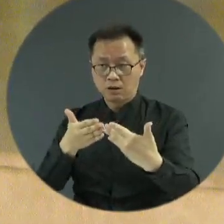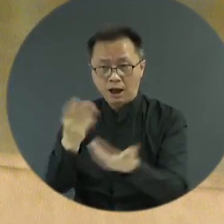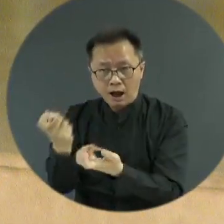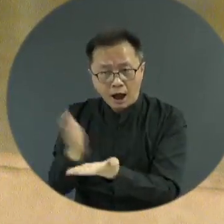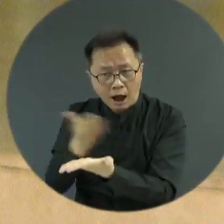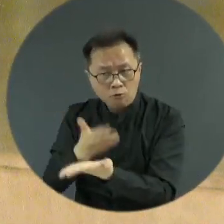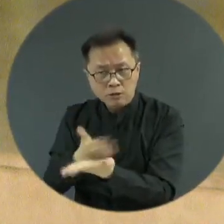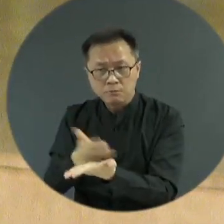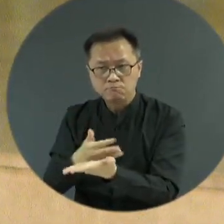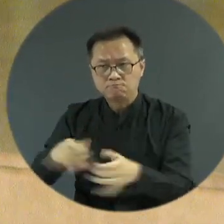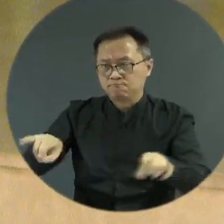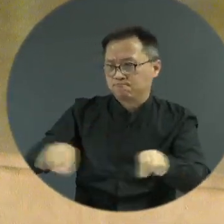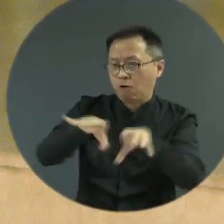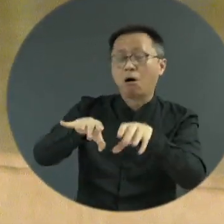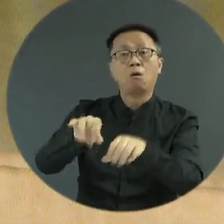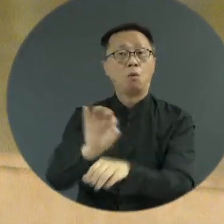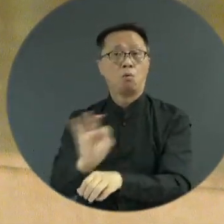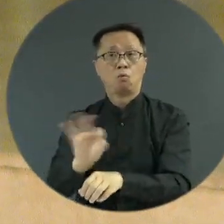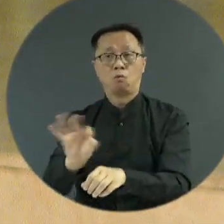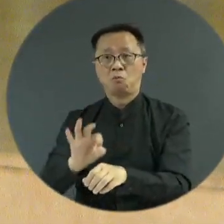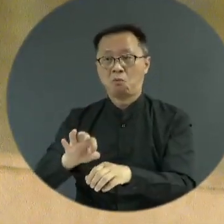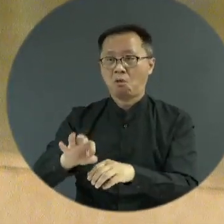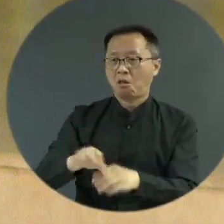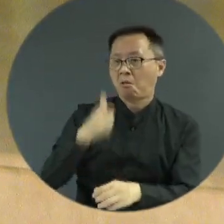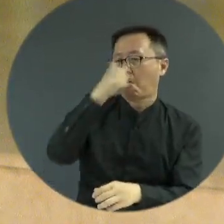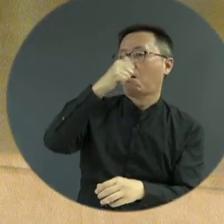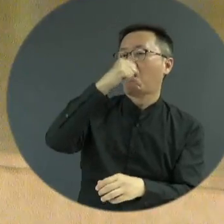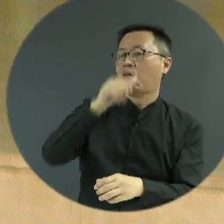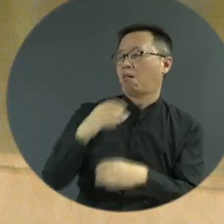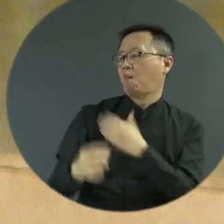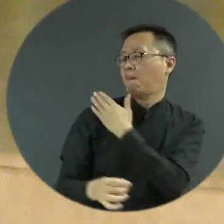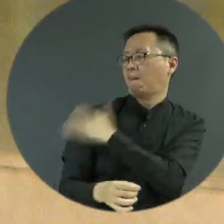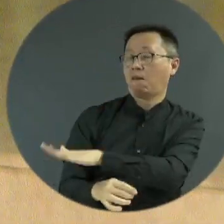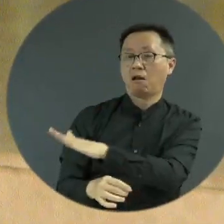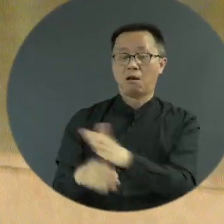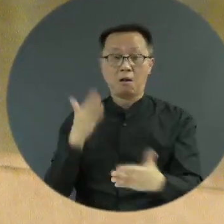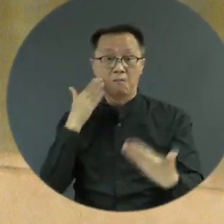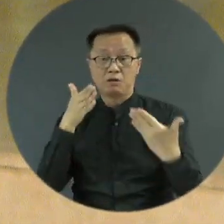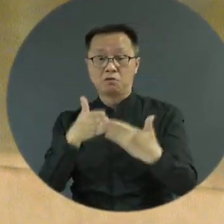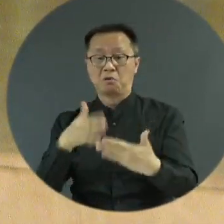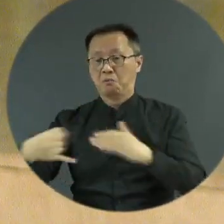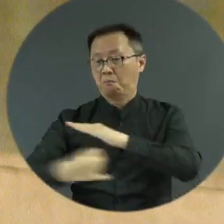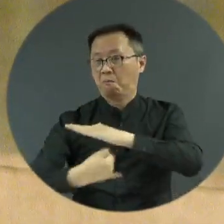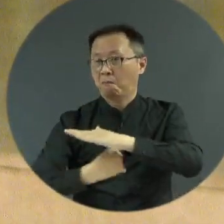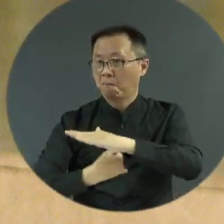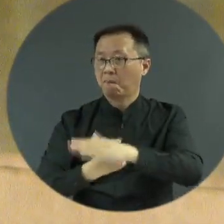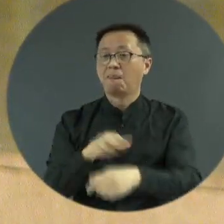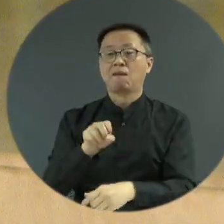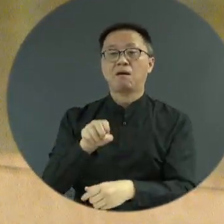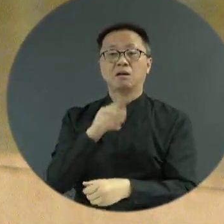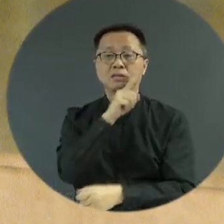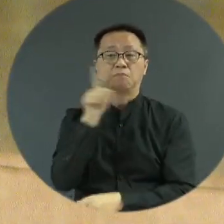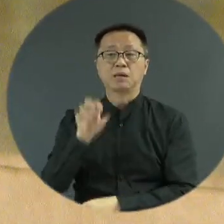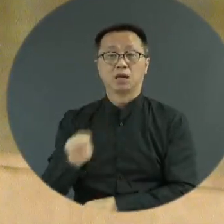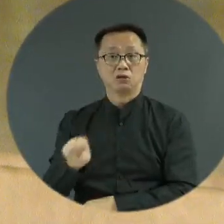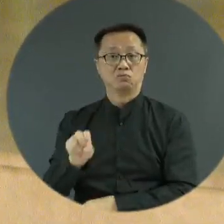不对抗，面对傲慢不理睬，面对侮辱和诽谤仍然沉默的。